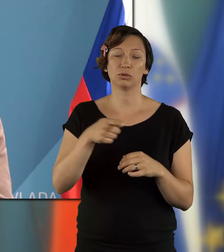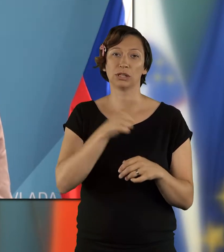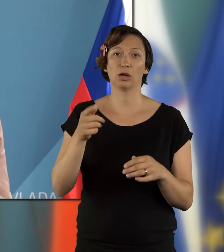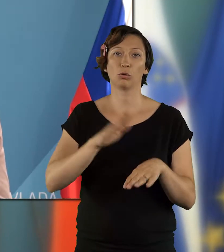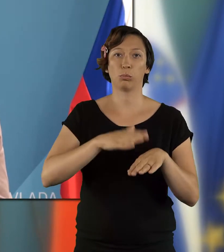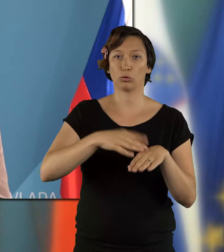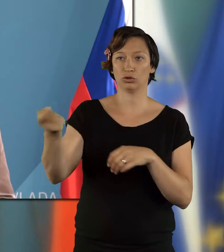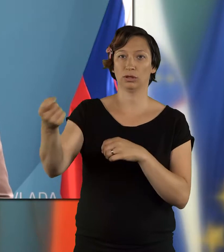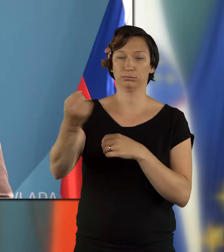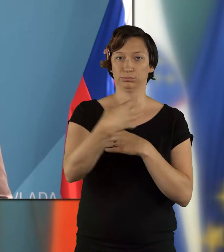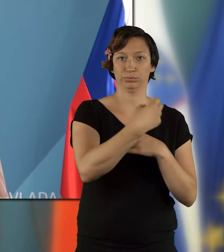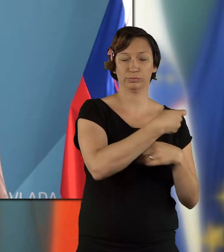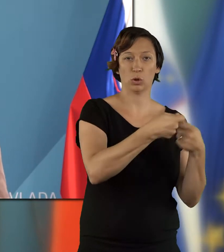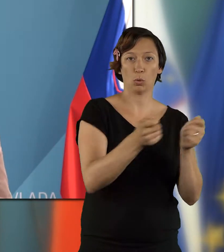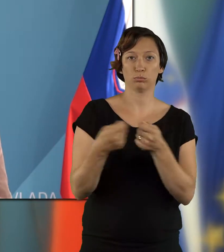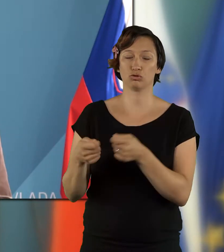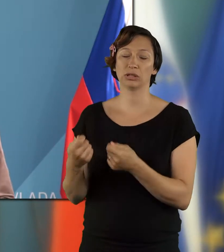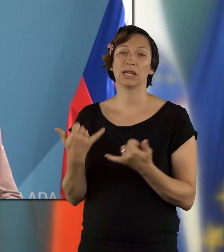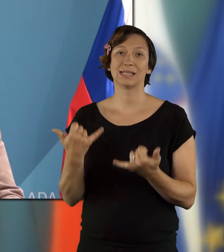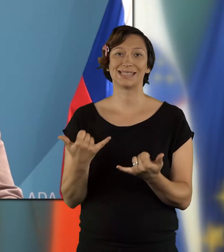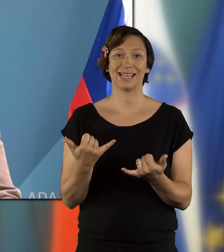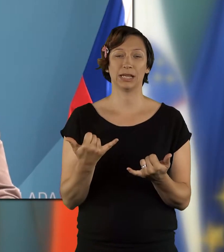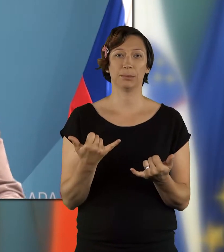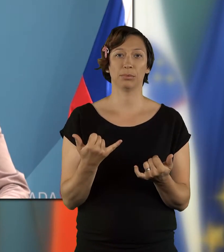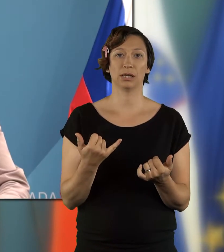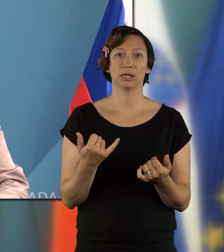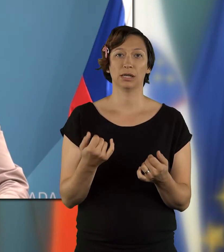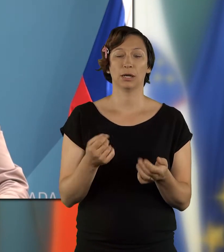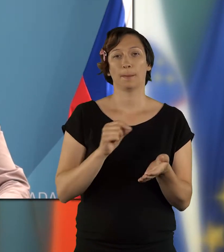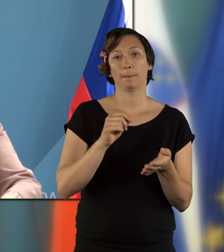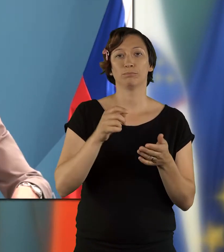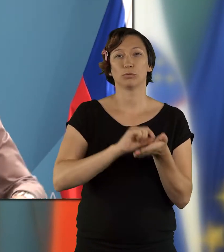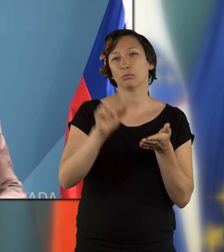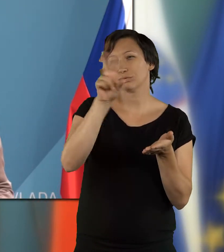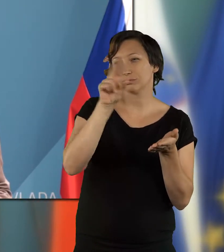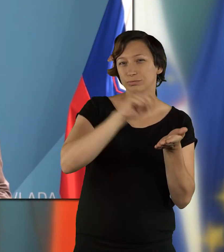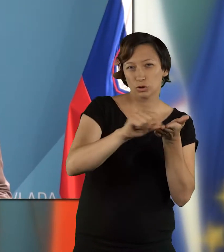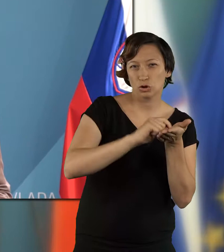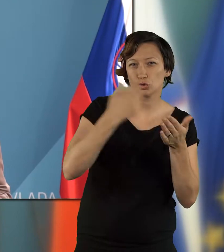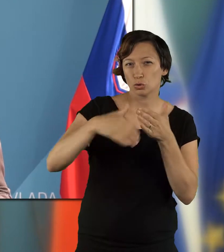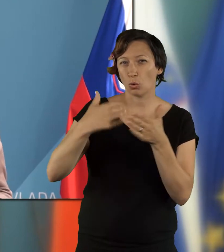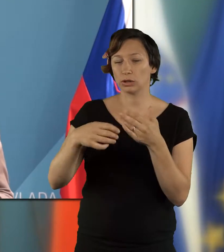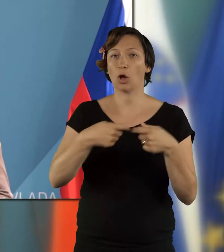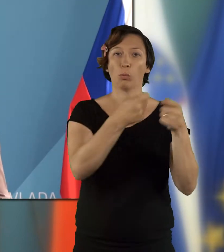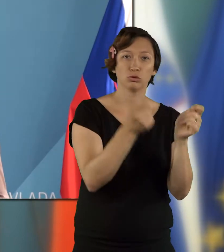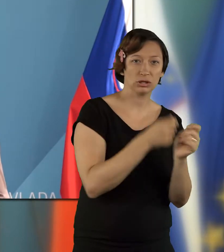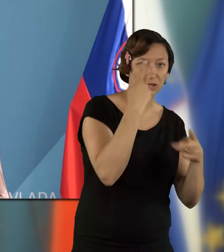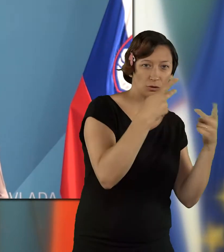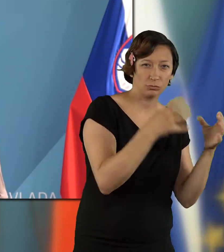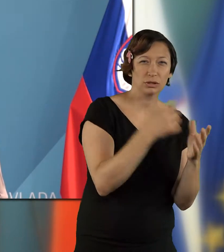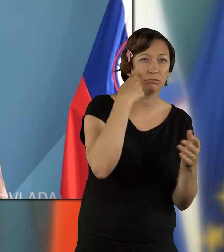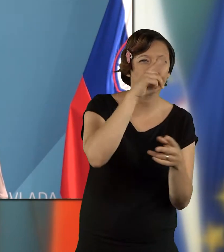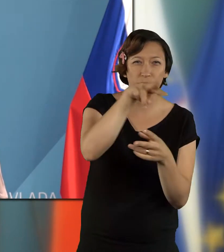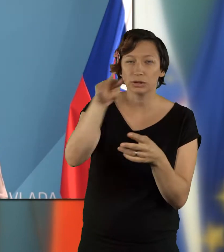podali poročila. Trenutno pa sama popis škode poteka poleg občinskih komisij tudi